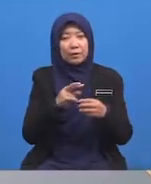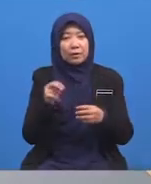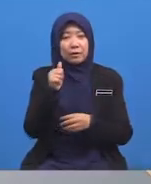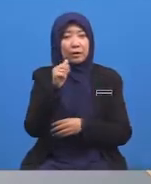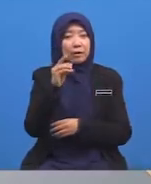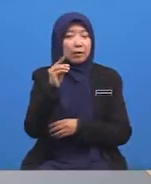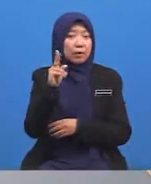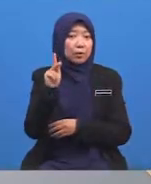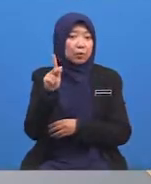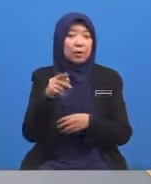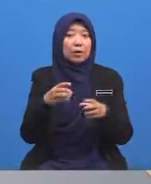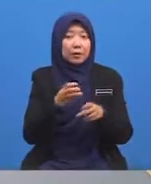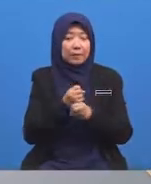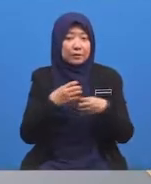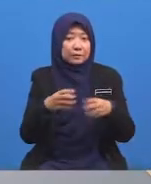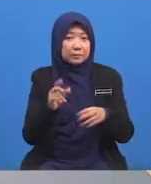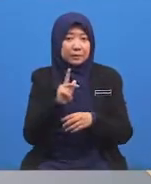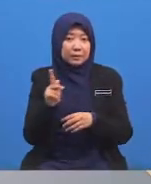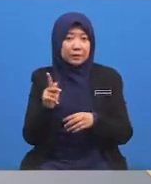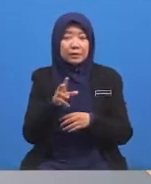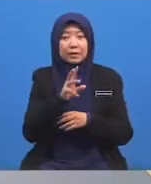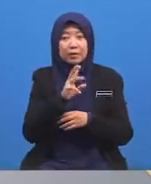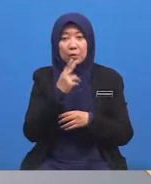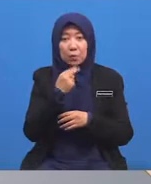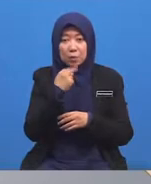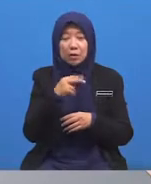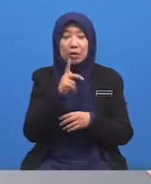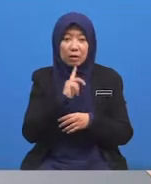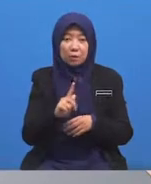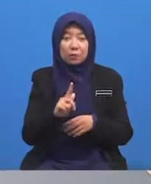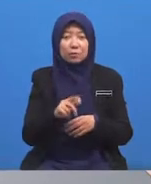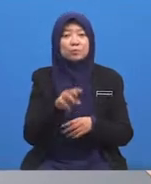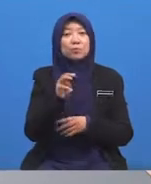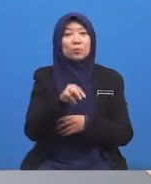Jadi, perbuatan mengaduk dapat mempercepatkan gula melarut.